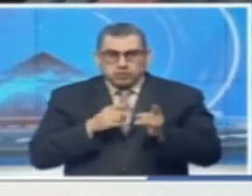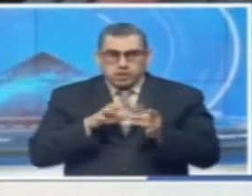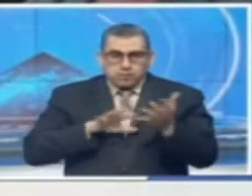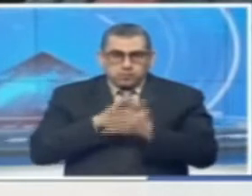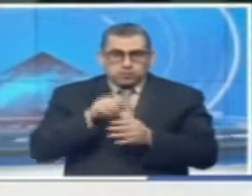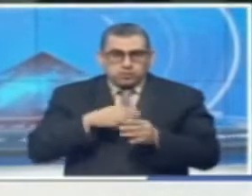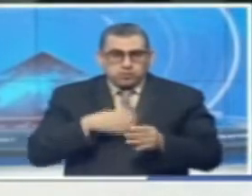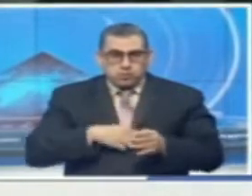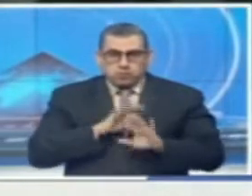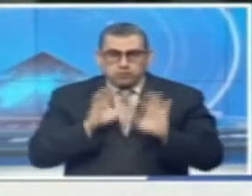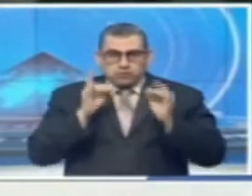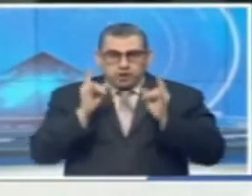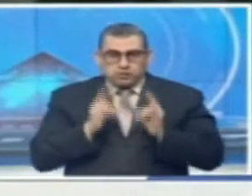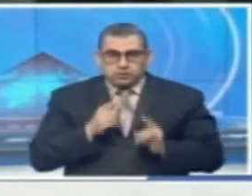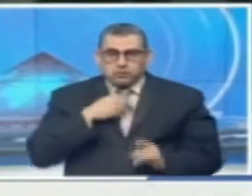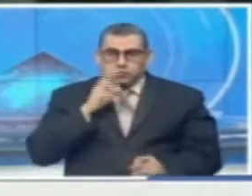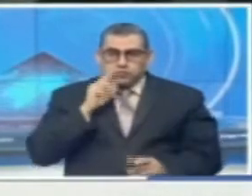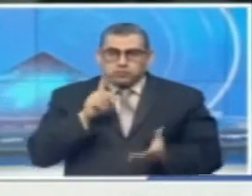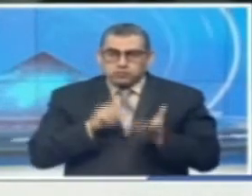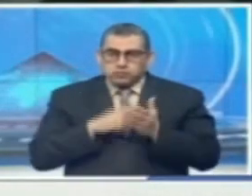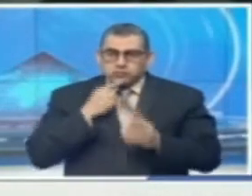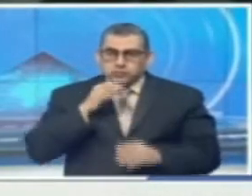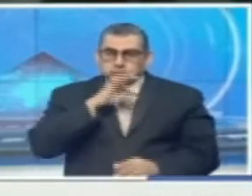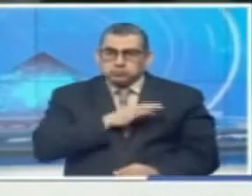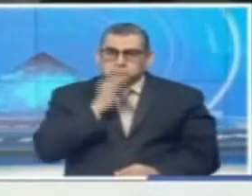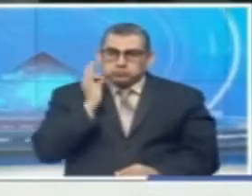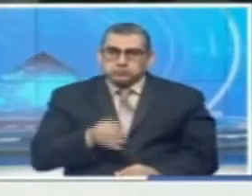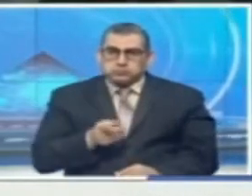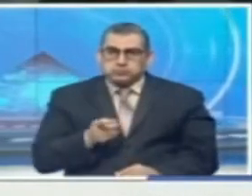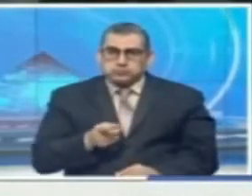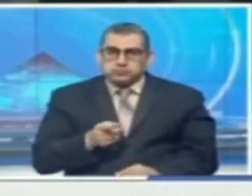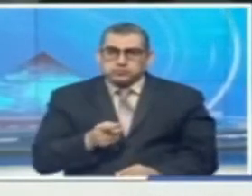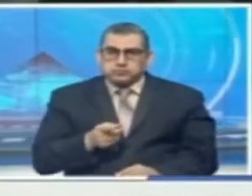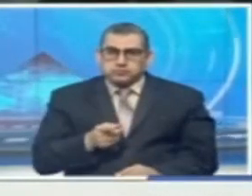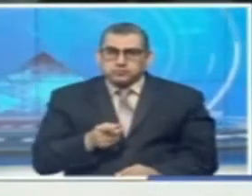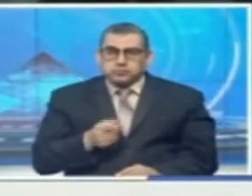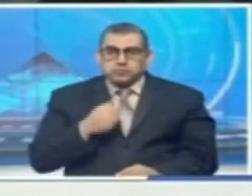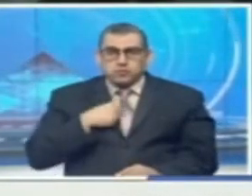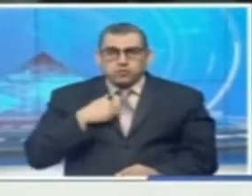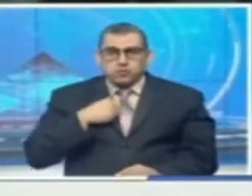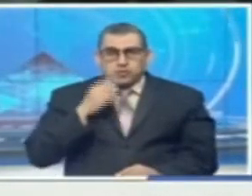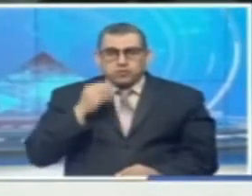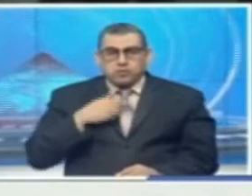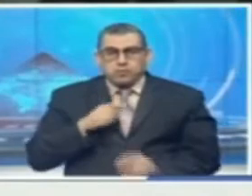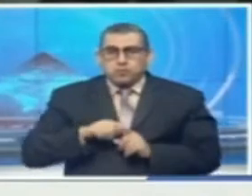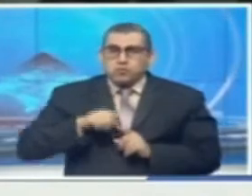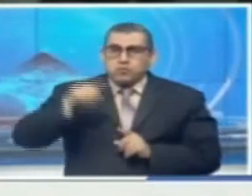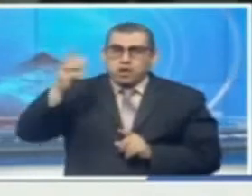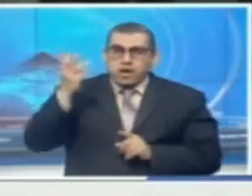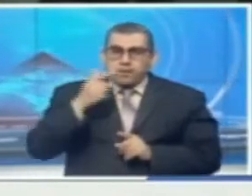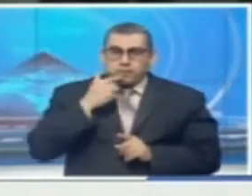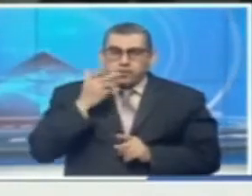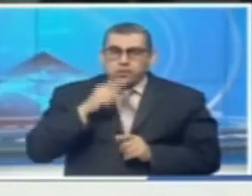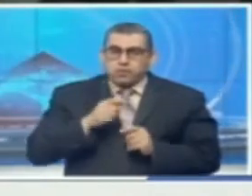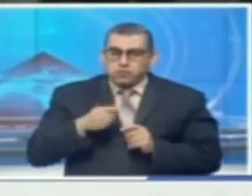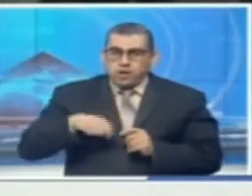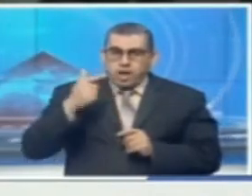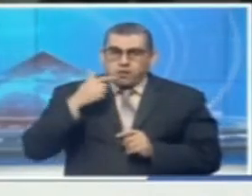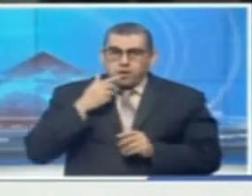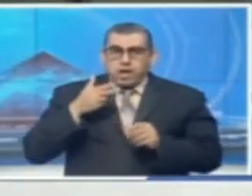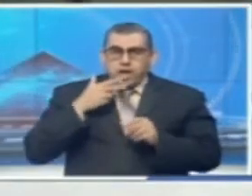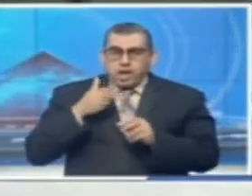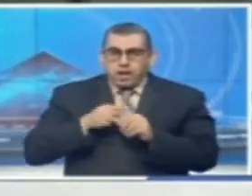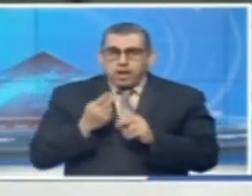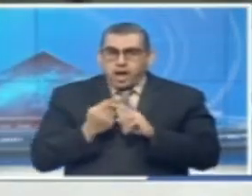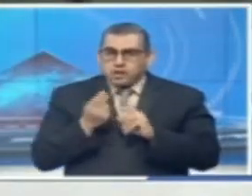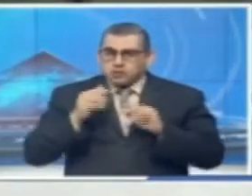منها خالص. والله حاجة موفرة، حاجة كويسة جدا. يعني أنا كنت مثلا باخده من شهر أول بيكلفني كتير جدا، حاليا الغاز موفر معايا